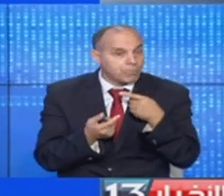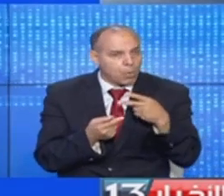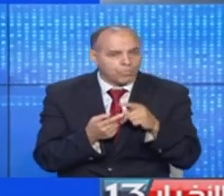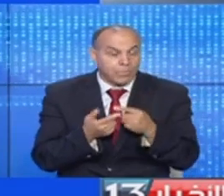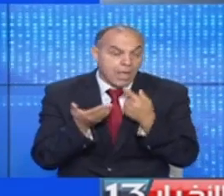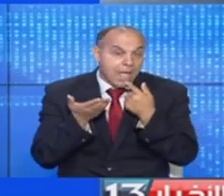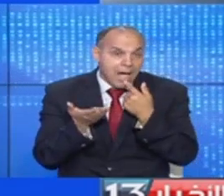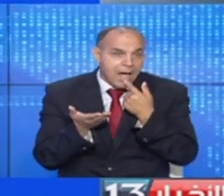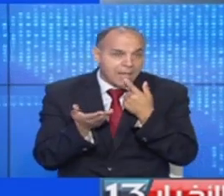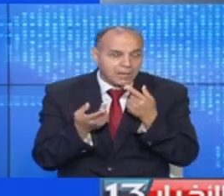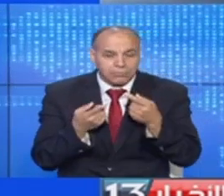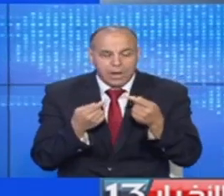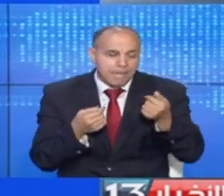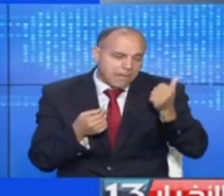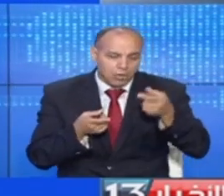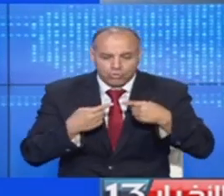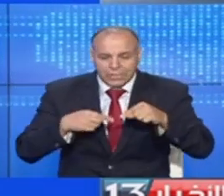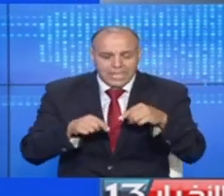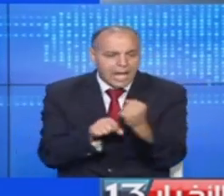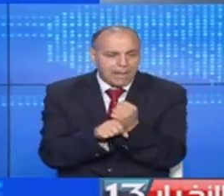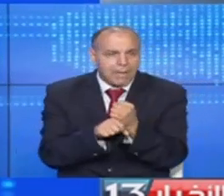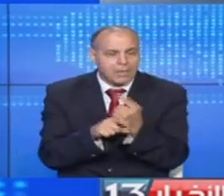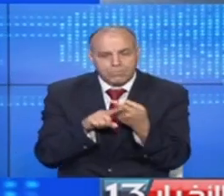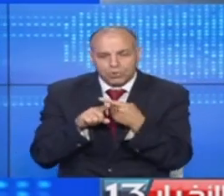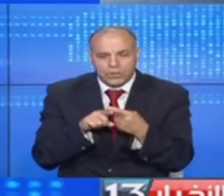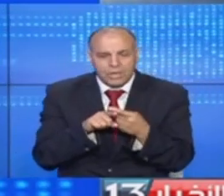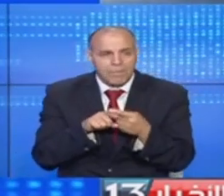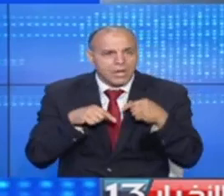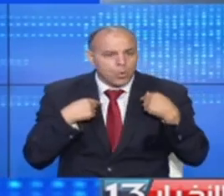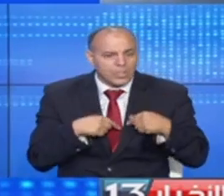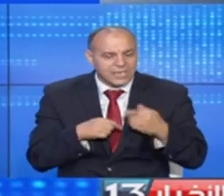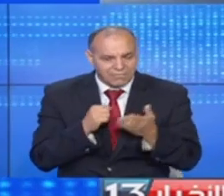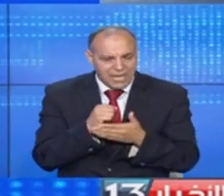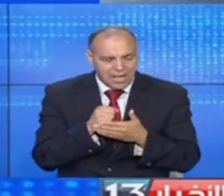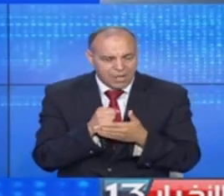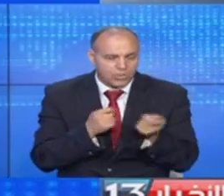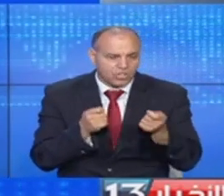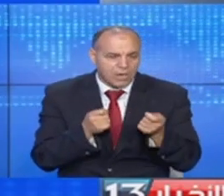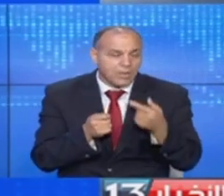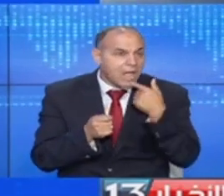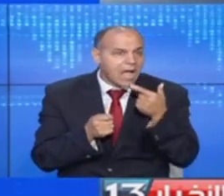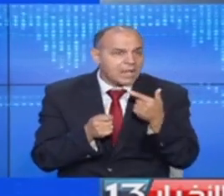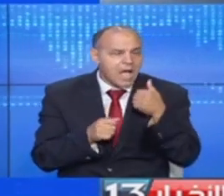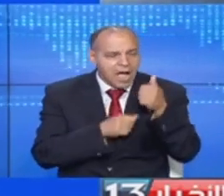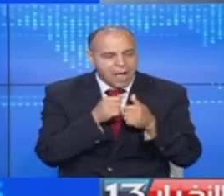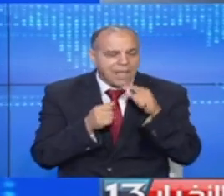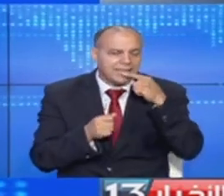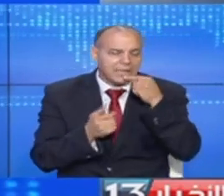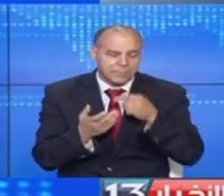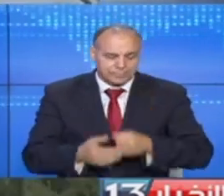هذا وقد انعقدت امس جلسه عمل مشتركه بين وزاره الفلاحه والتجاره حول موسم